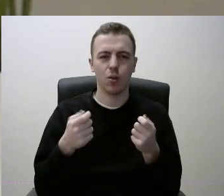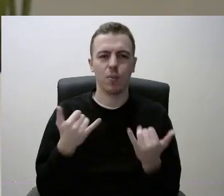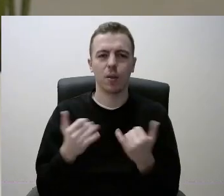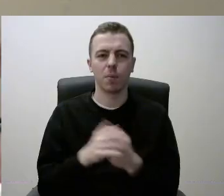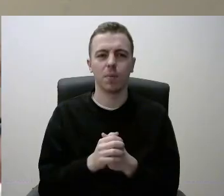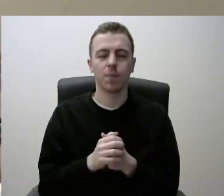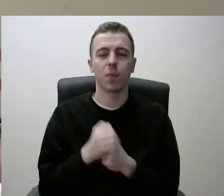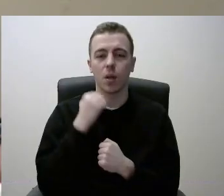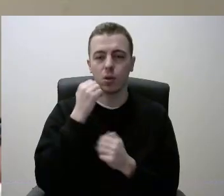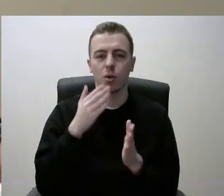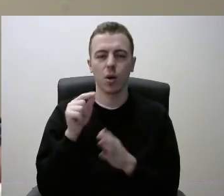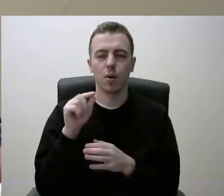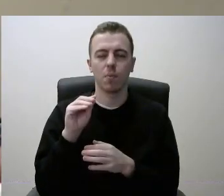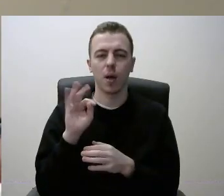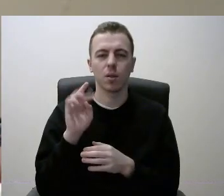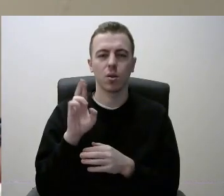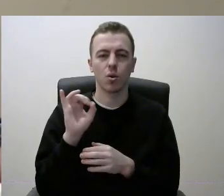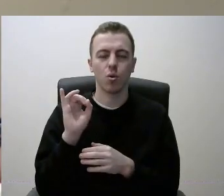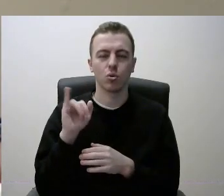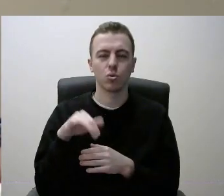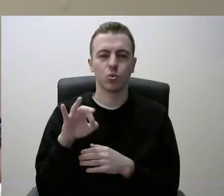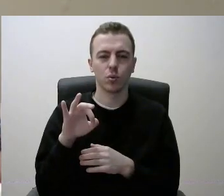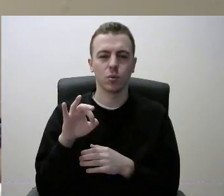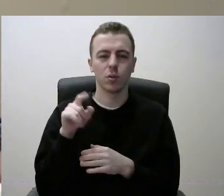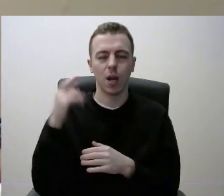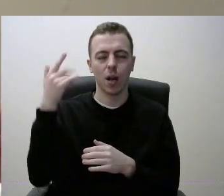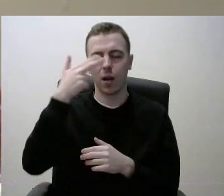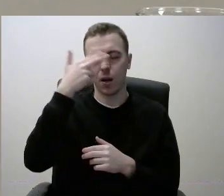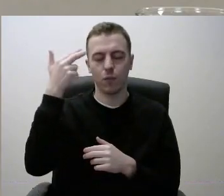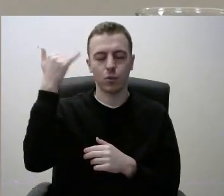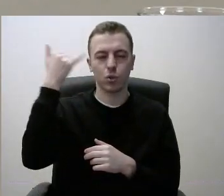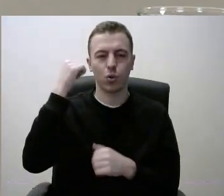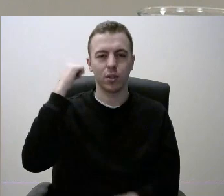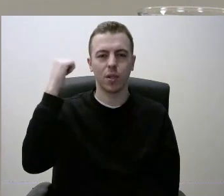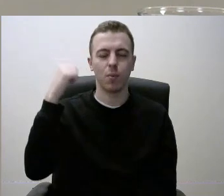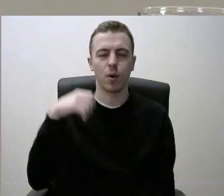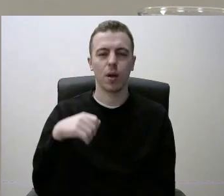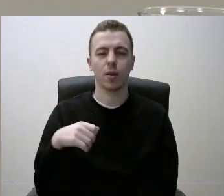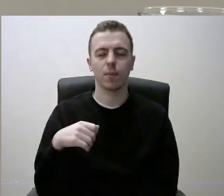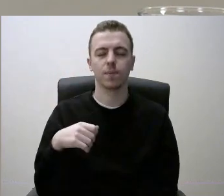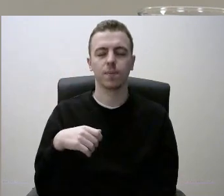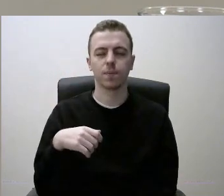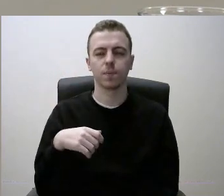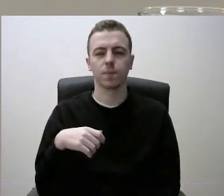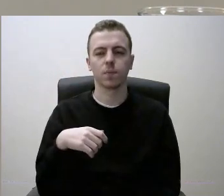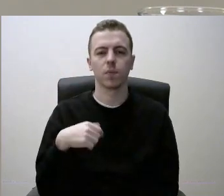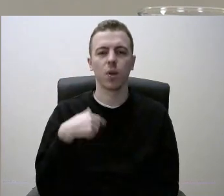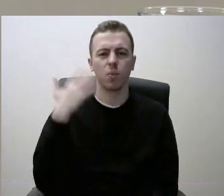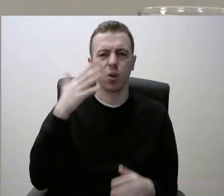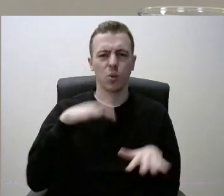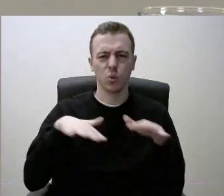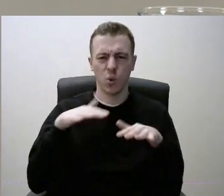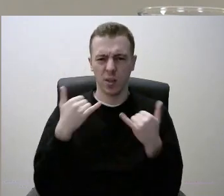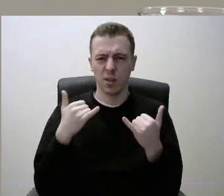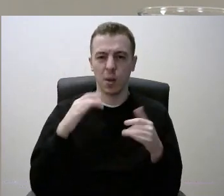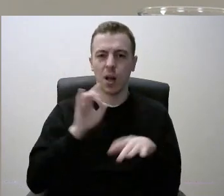Jums, Audrius Petrošius, Tėvynės sąjunga, Lietuvos Krikščionys demokratai. Tai iš esmės nemanau, kad ta situacija yra tokia, kad klaipėdiečiai kokią